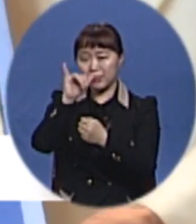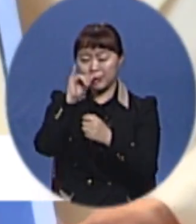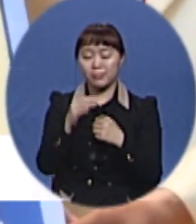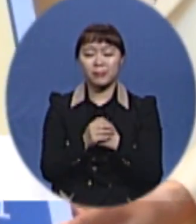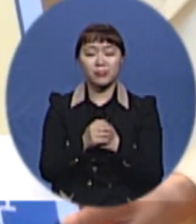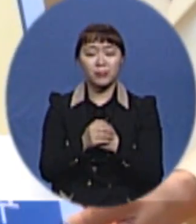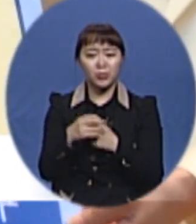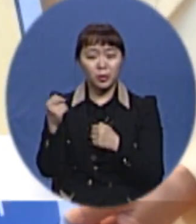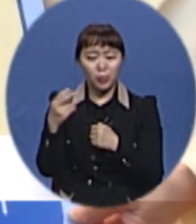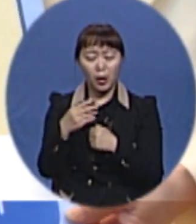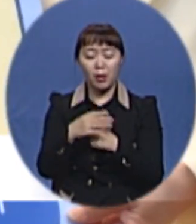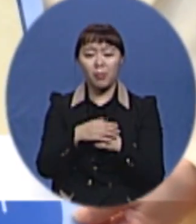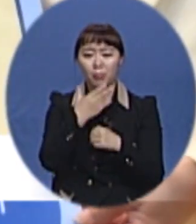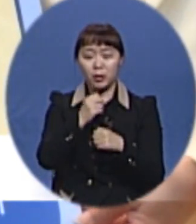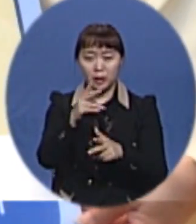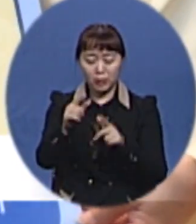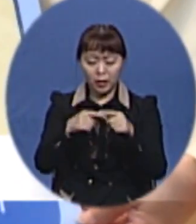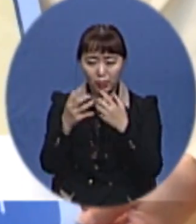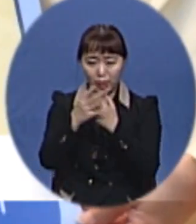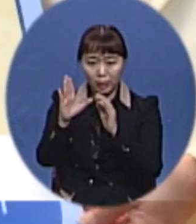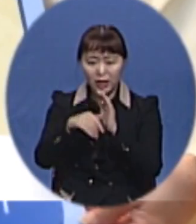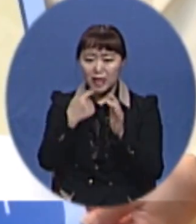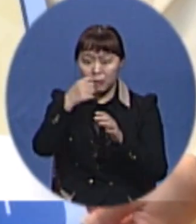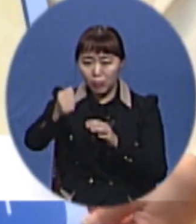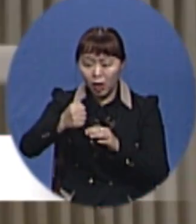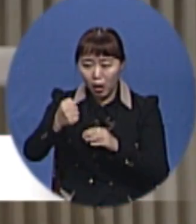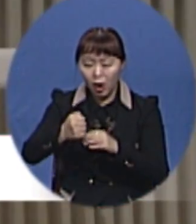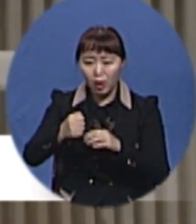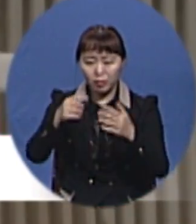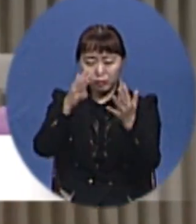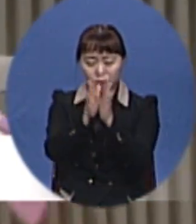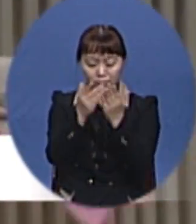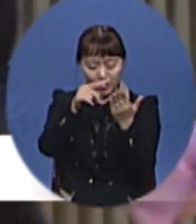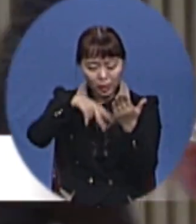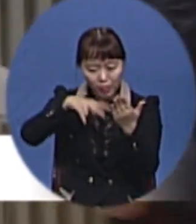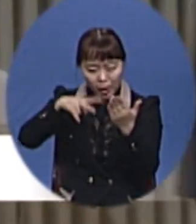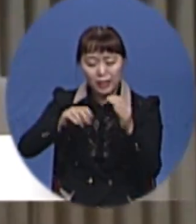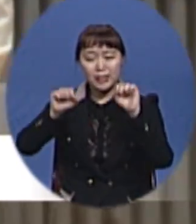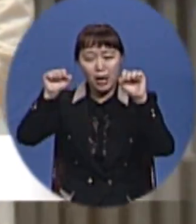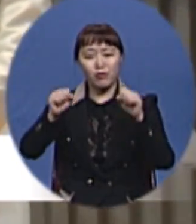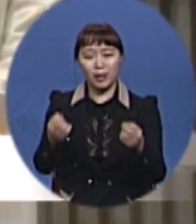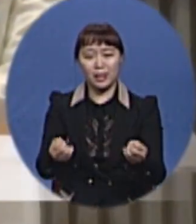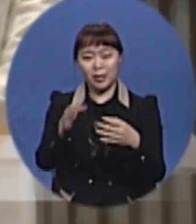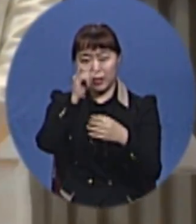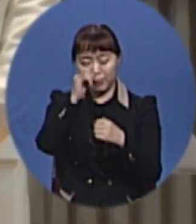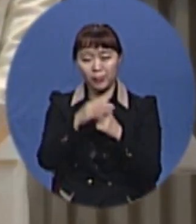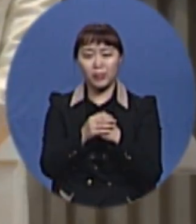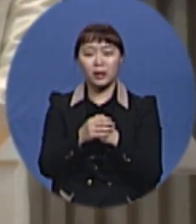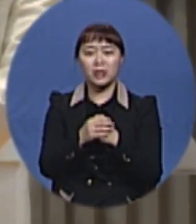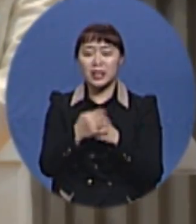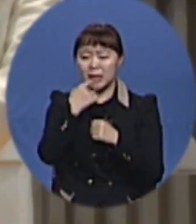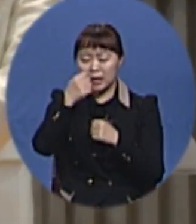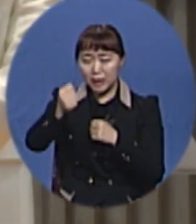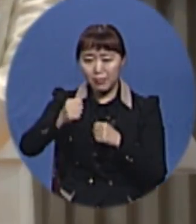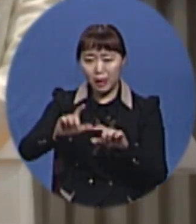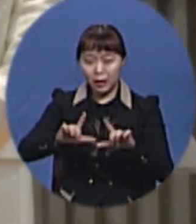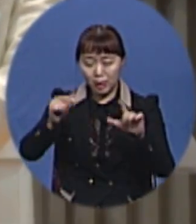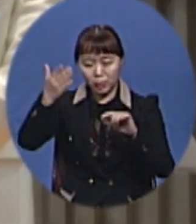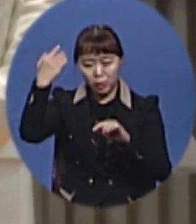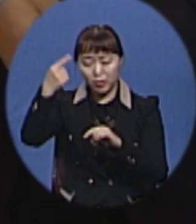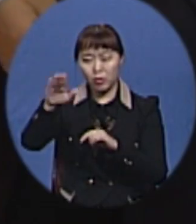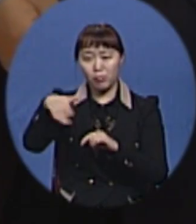진행됐습니다. 또한 복지대회에서는 흰지팡이 헌장 낭독과 체육 행사 등이 펼쳐졌습니다. 한편 흰지팡이의 날은